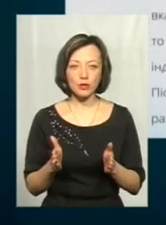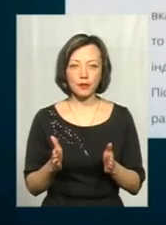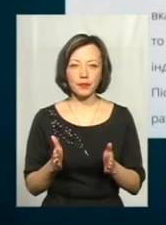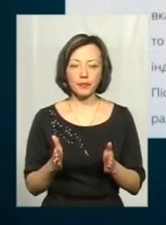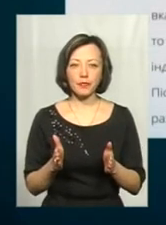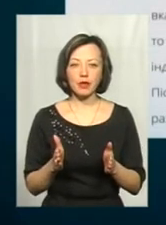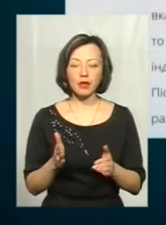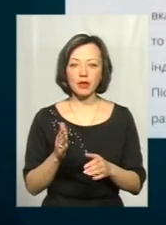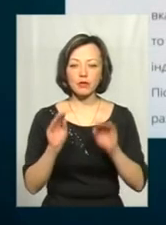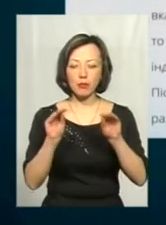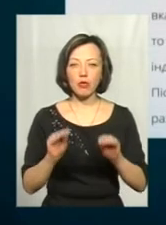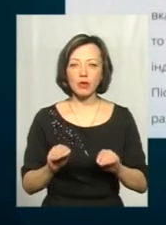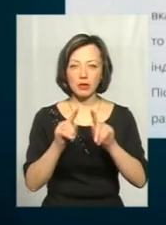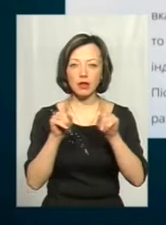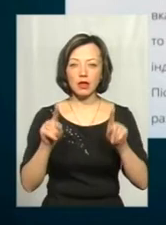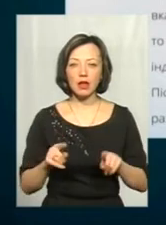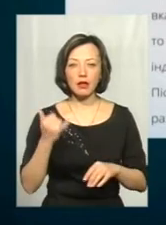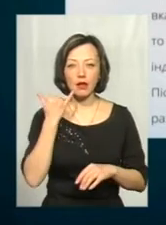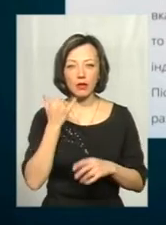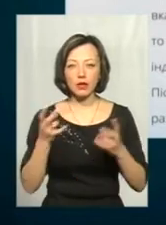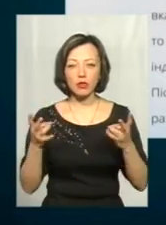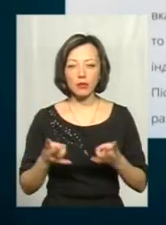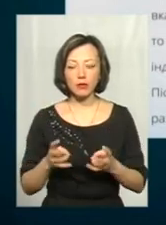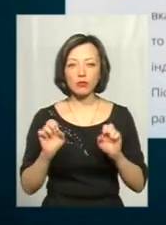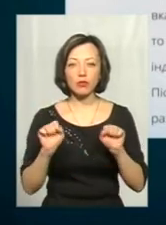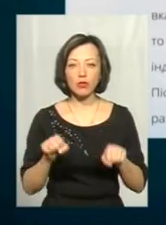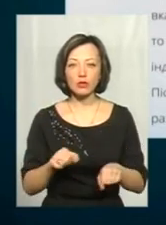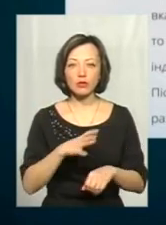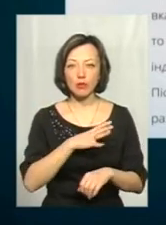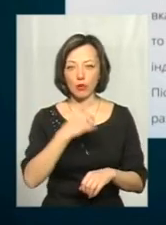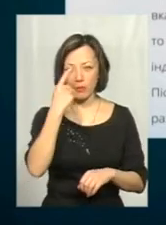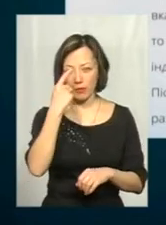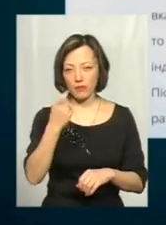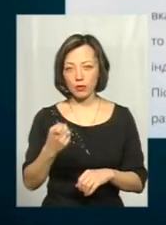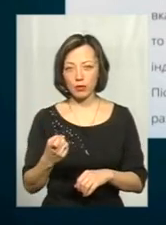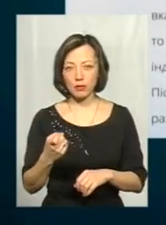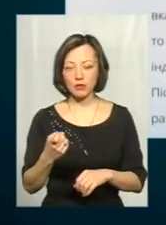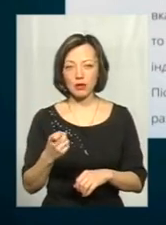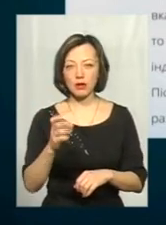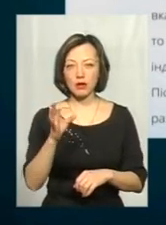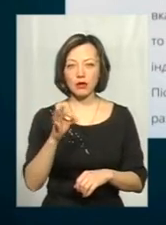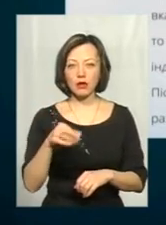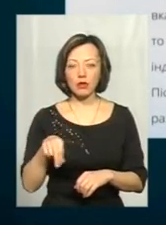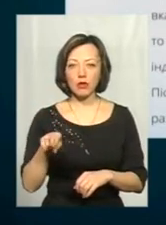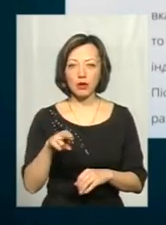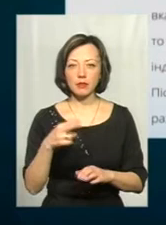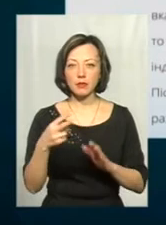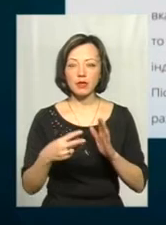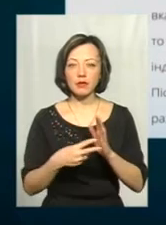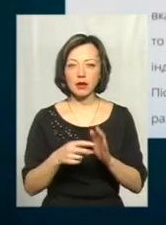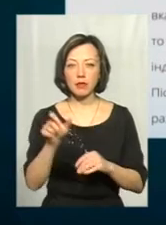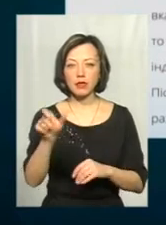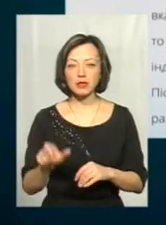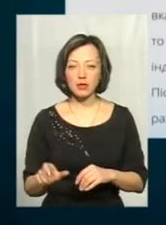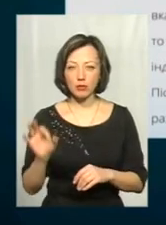розроблені для заповнення декларації, телефон необхідний для того, щоб можна було повідомити код і про під'єднання пацієнту, про те,